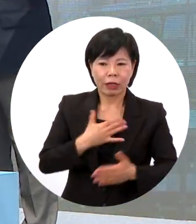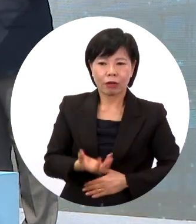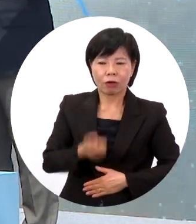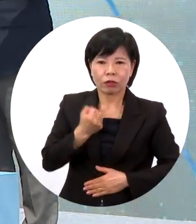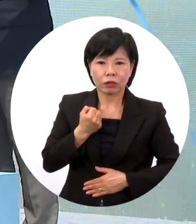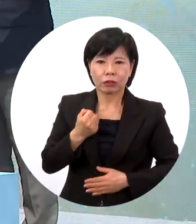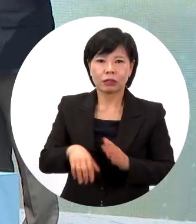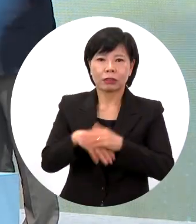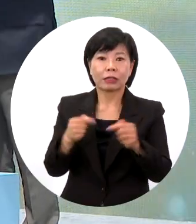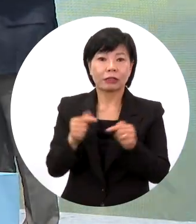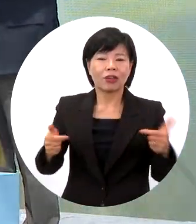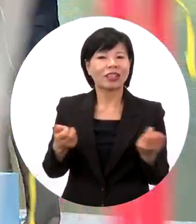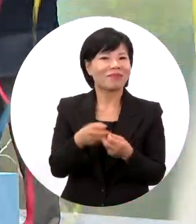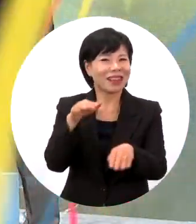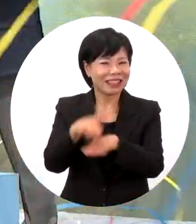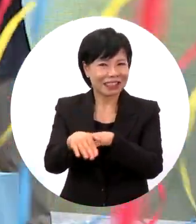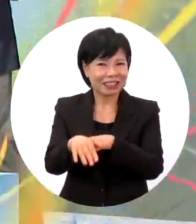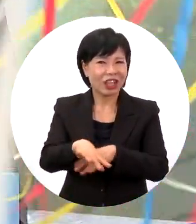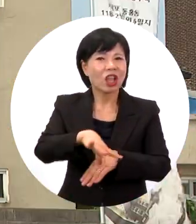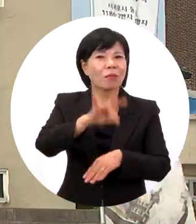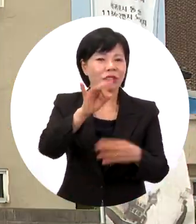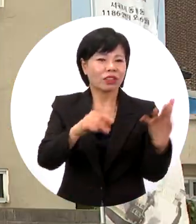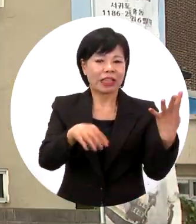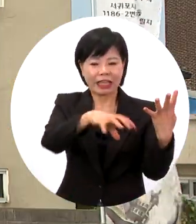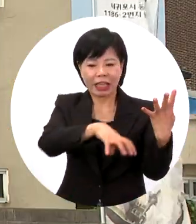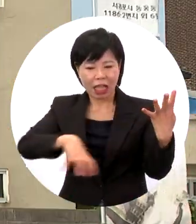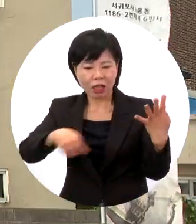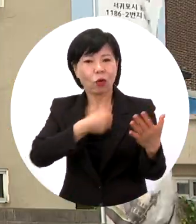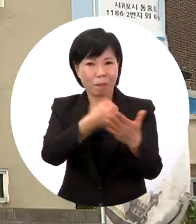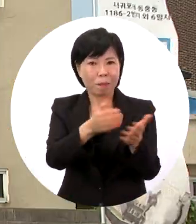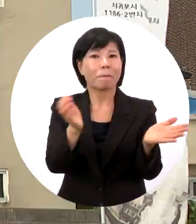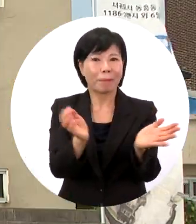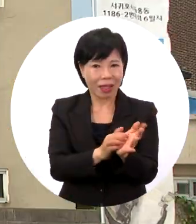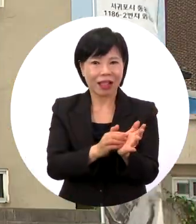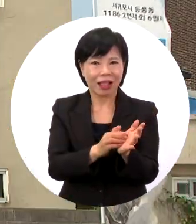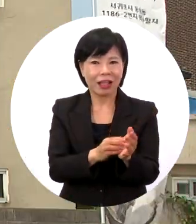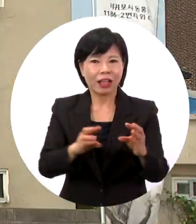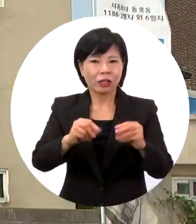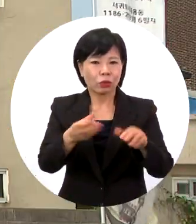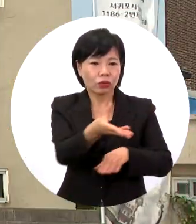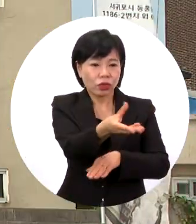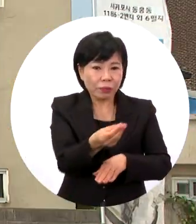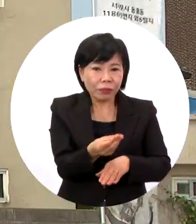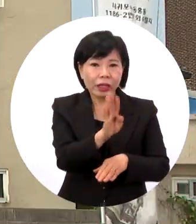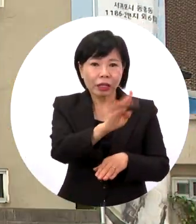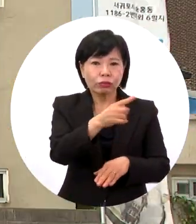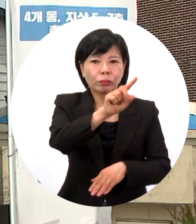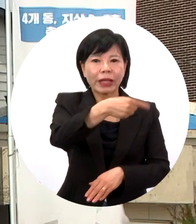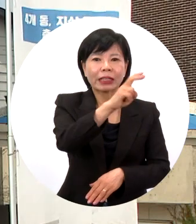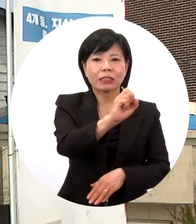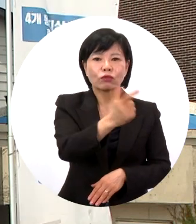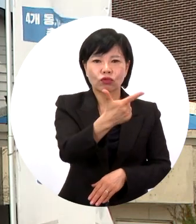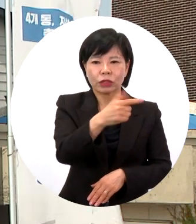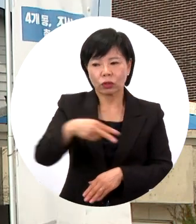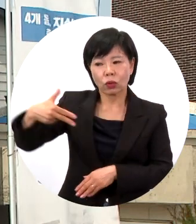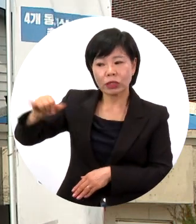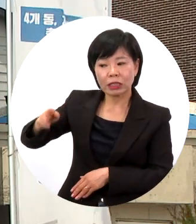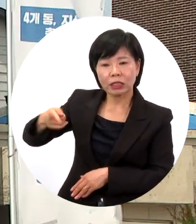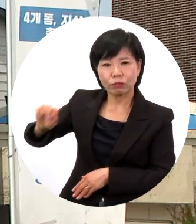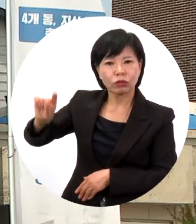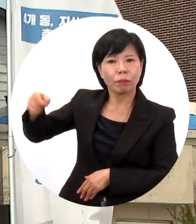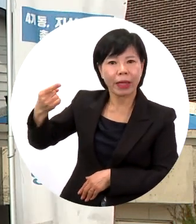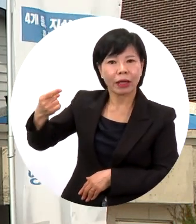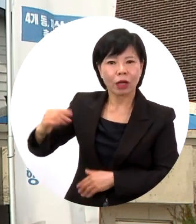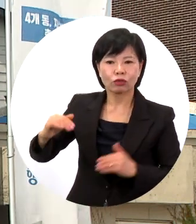늘려가는 방식입니다. 우선 4개 지구를 대상지로 선정해 토지임대부 126세대와 지분적립형